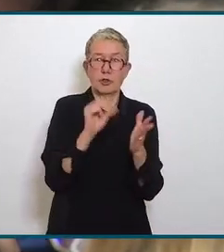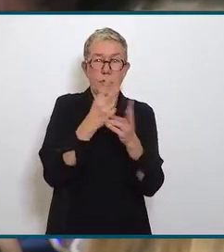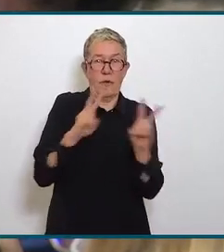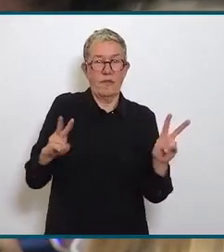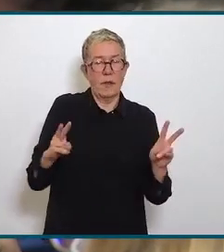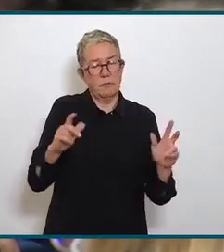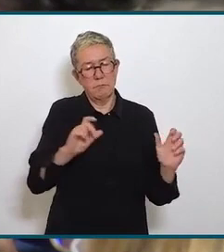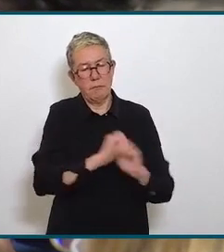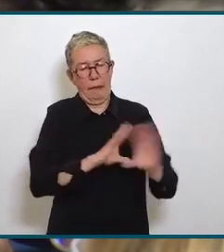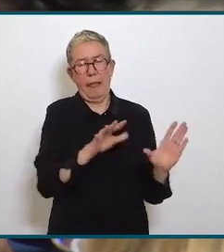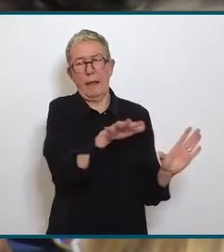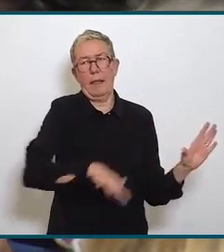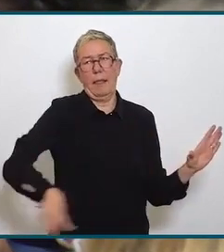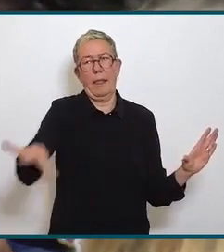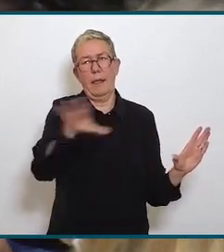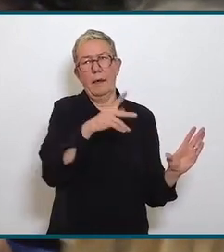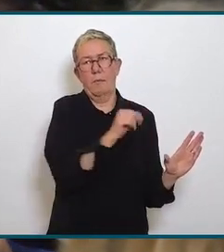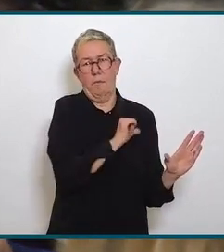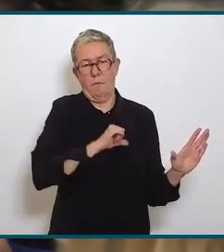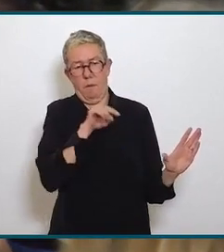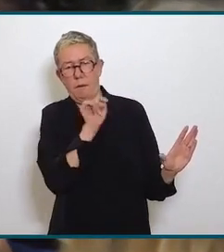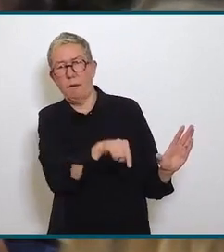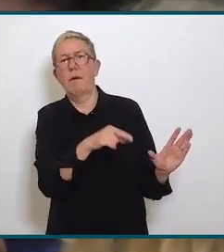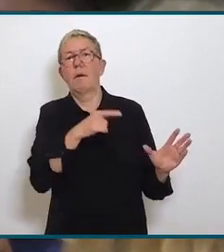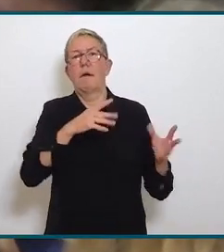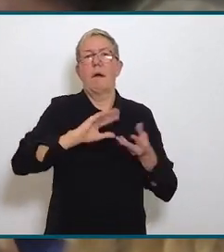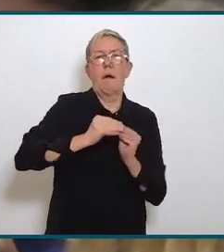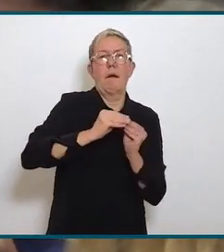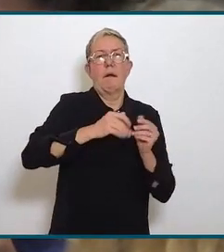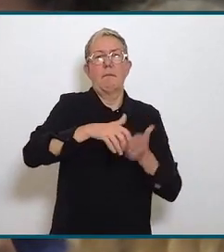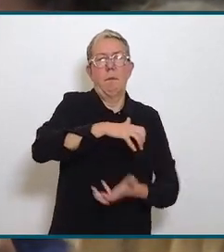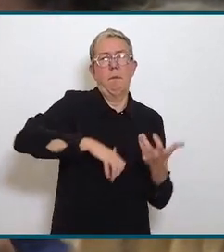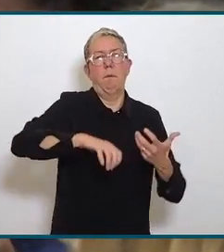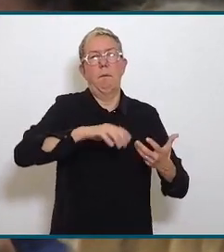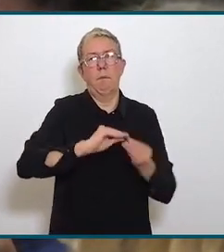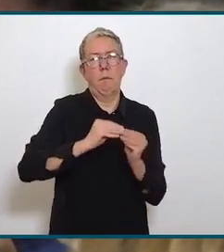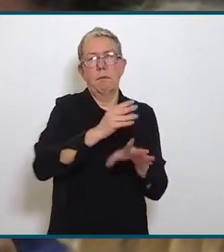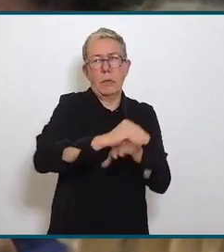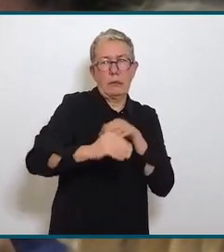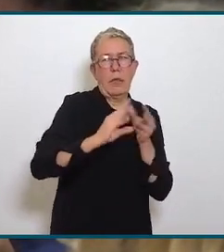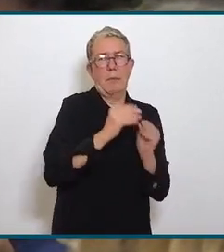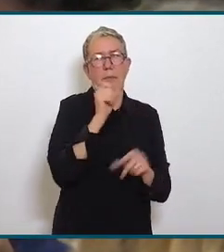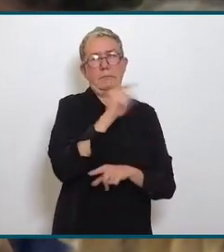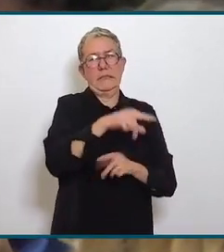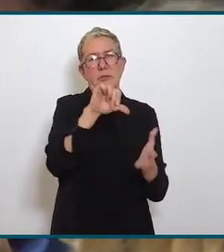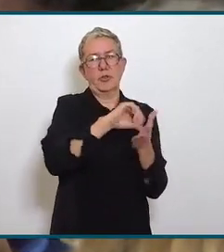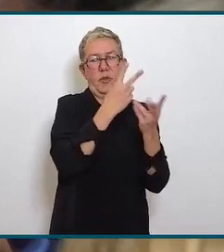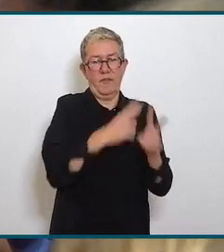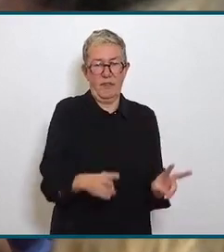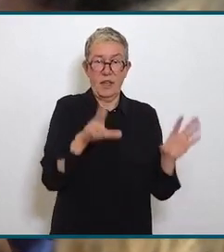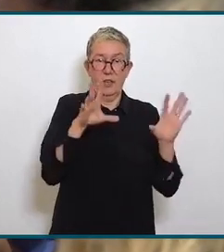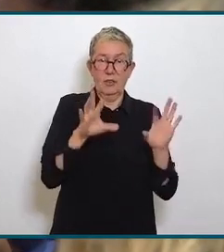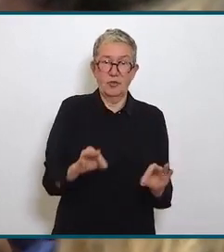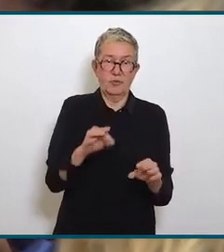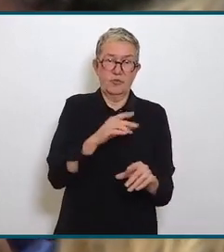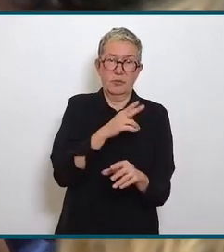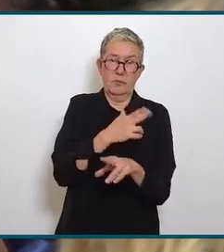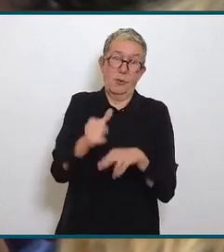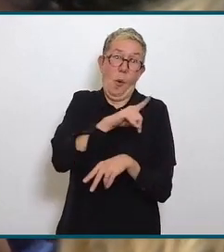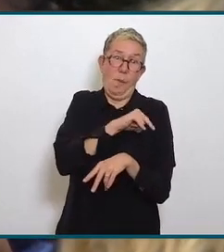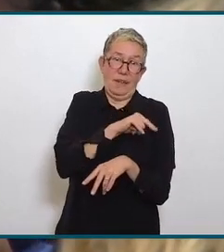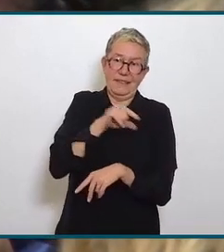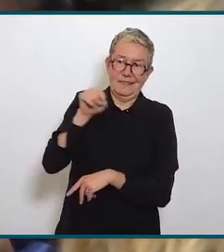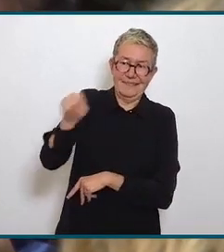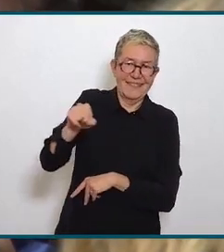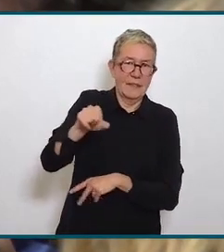identifié comme étant le plus impacté par le trouble à la tranquillité publique. Le bureau de police, d'ailleurs, du centre-ville, concentre près de la